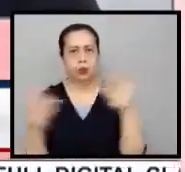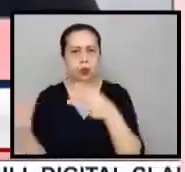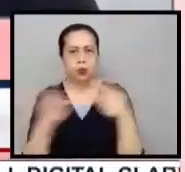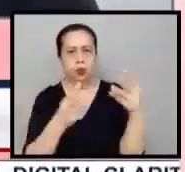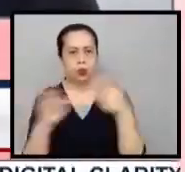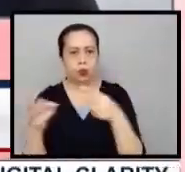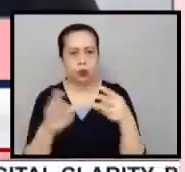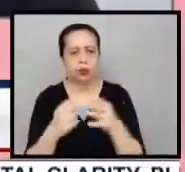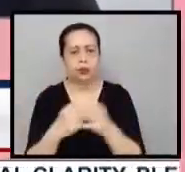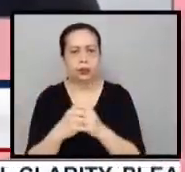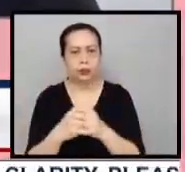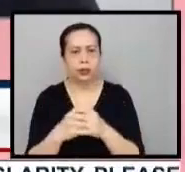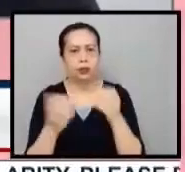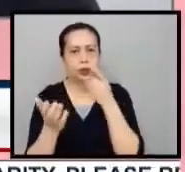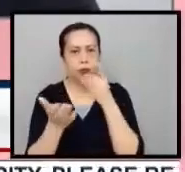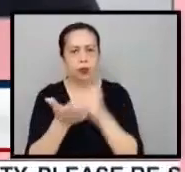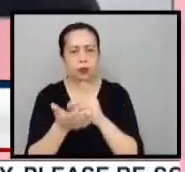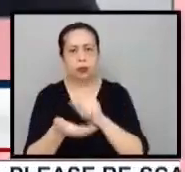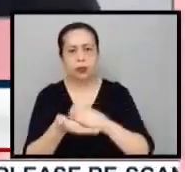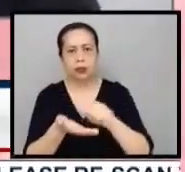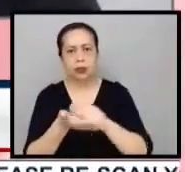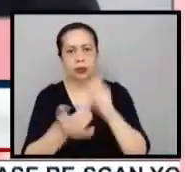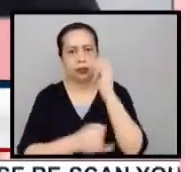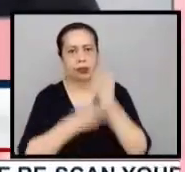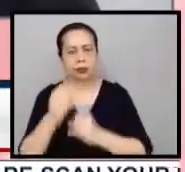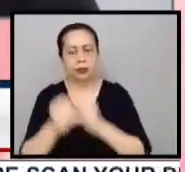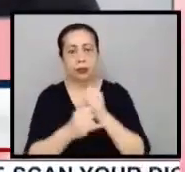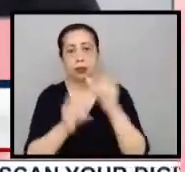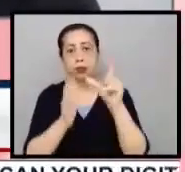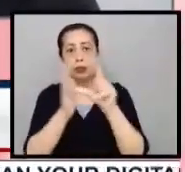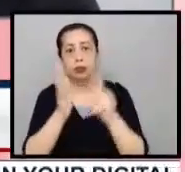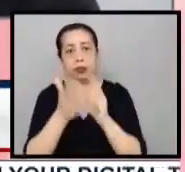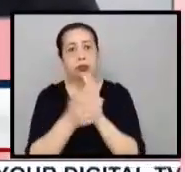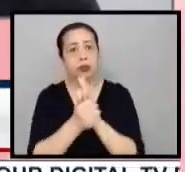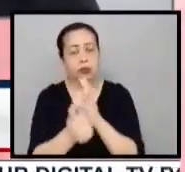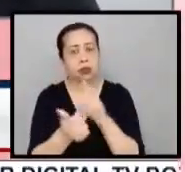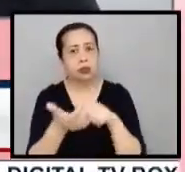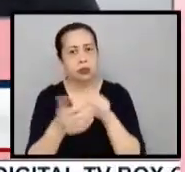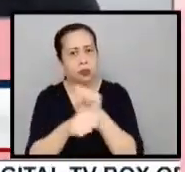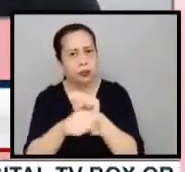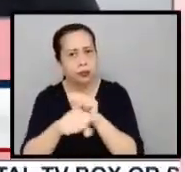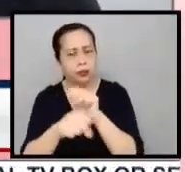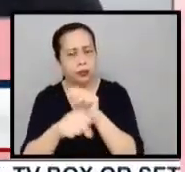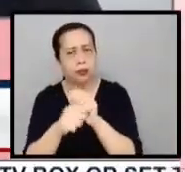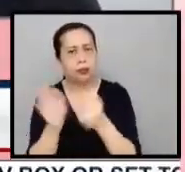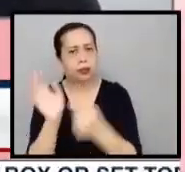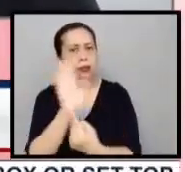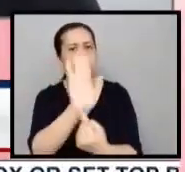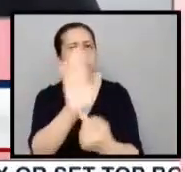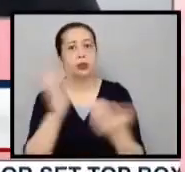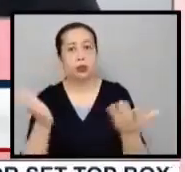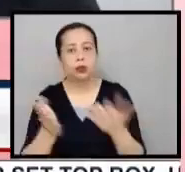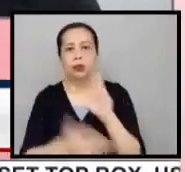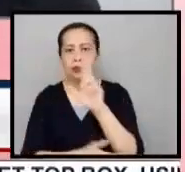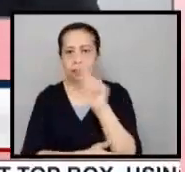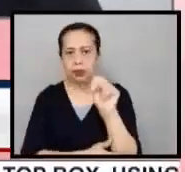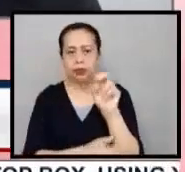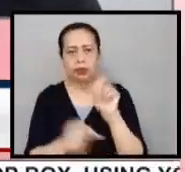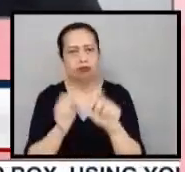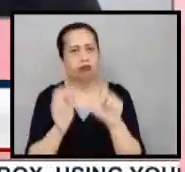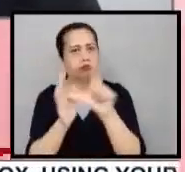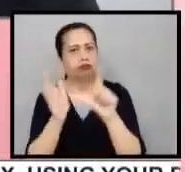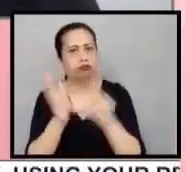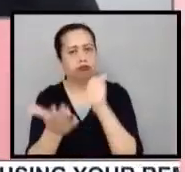a document drafted by international law experts which we are working on to present sa United Nations para maging legally binding ito